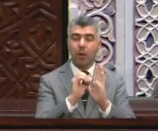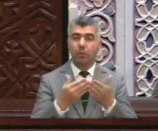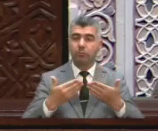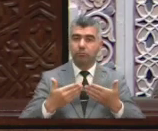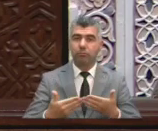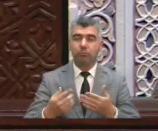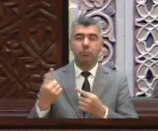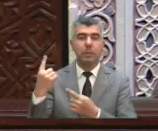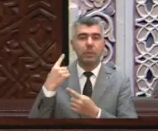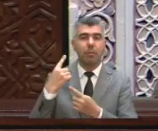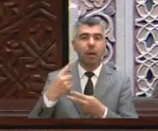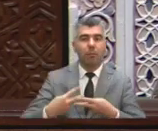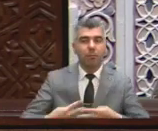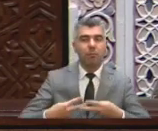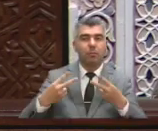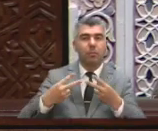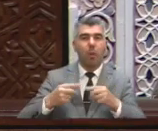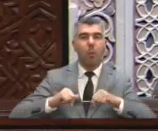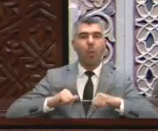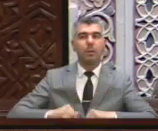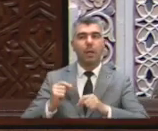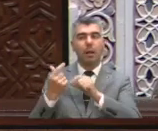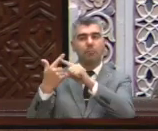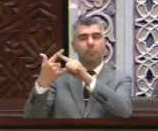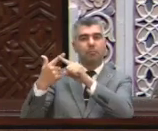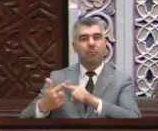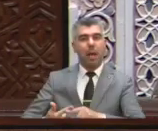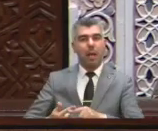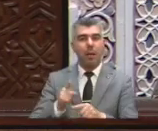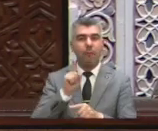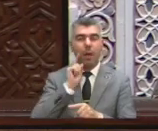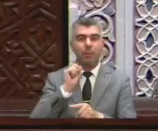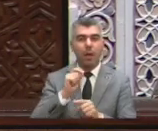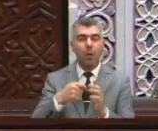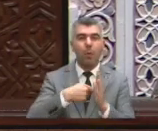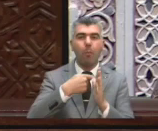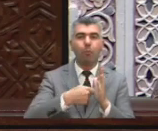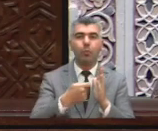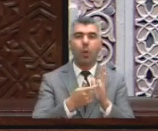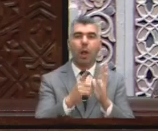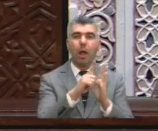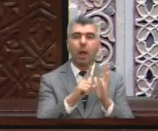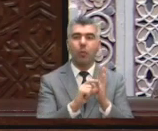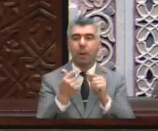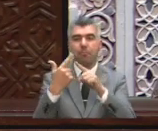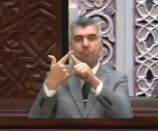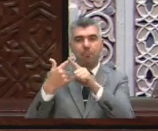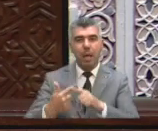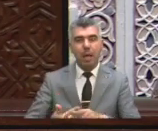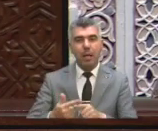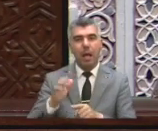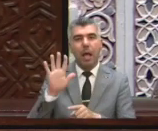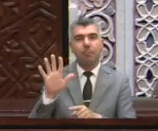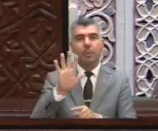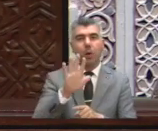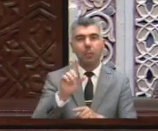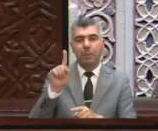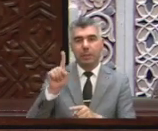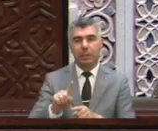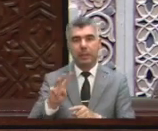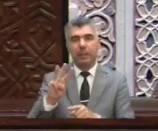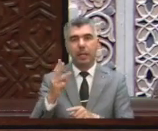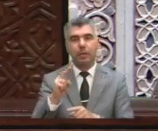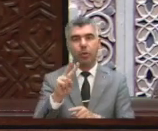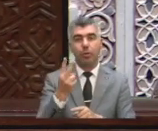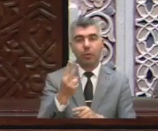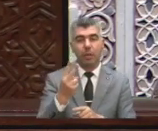لعرض السيده وزيره الاقتصاد والماليه حول مشروع قانون الماليه رقم 55 23